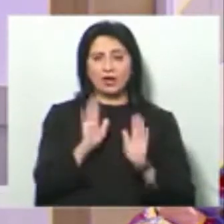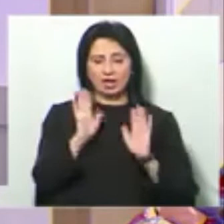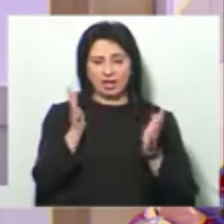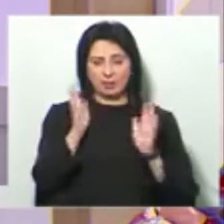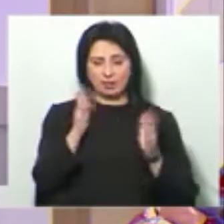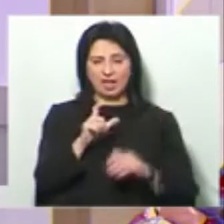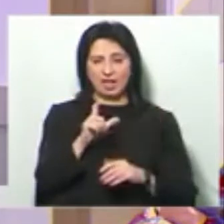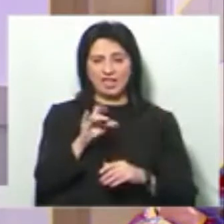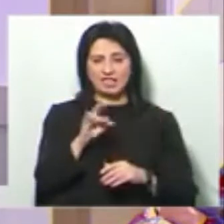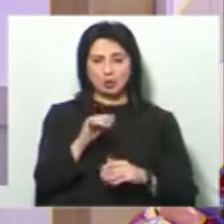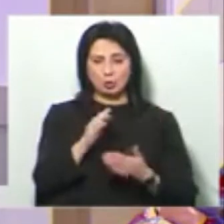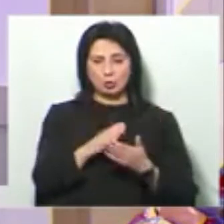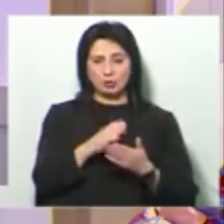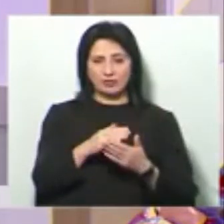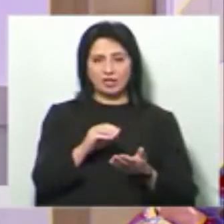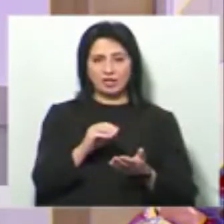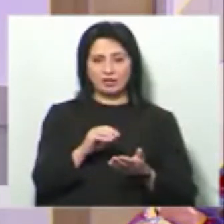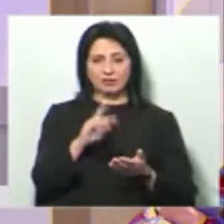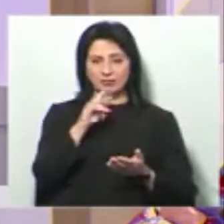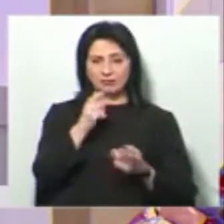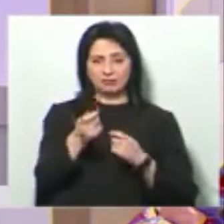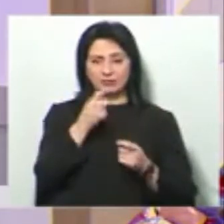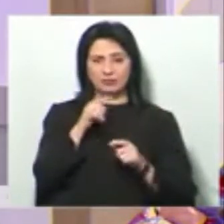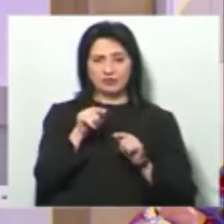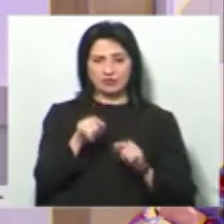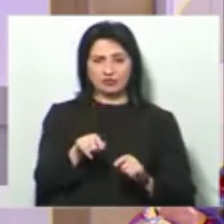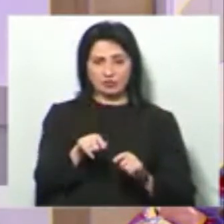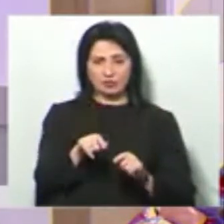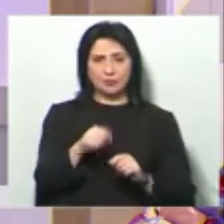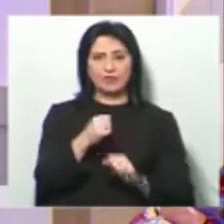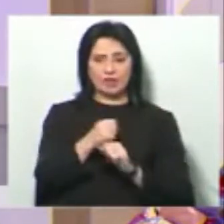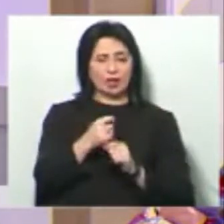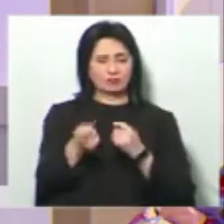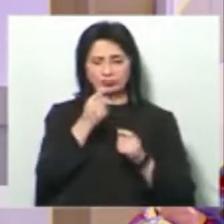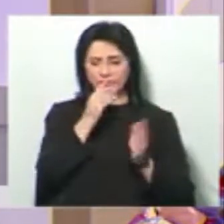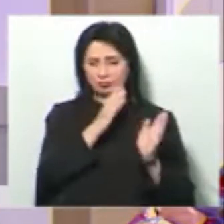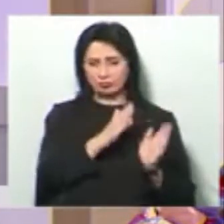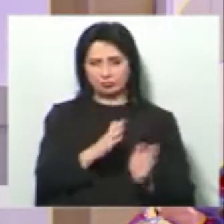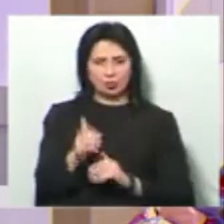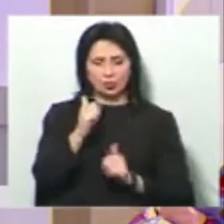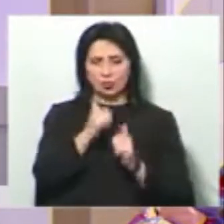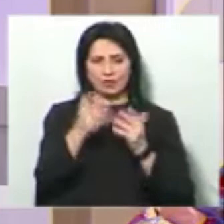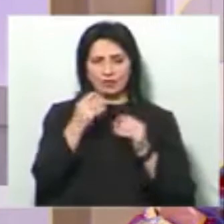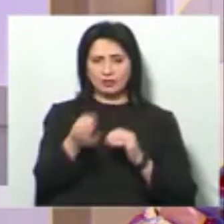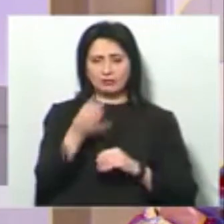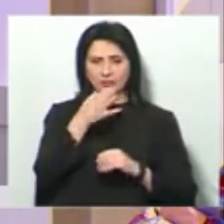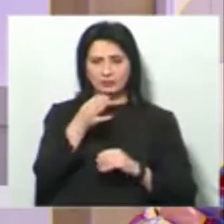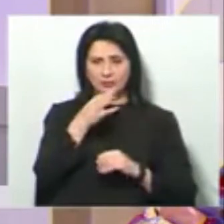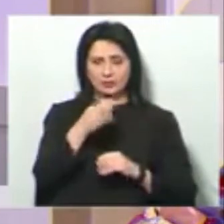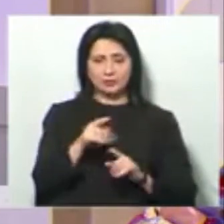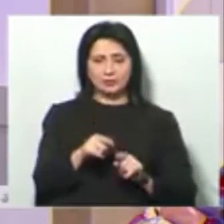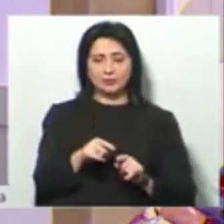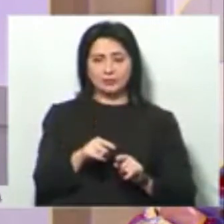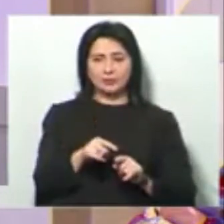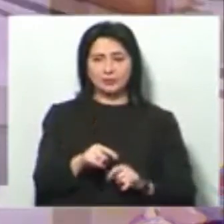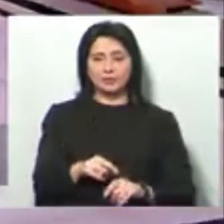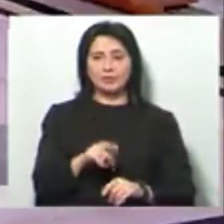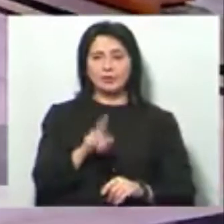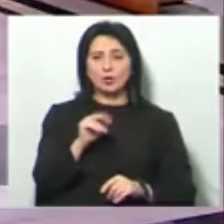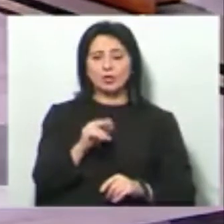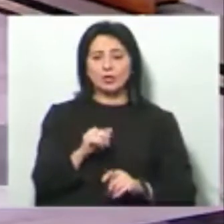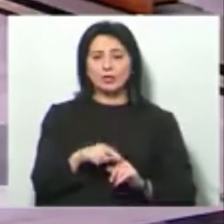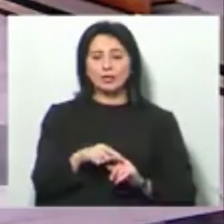mac, ce danișnuleba, rats mac imas vizvaketeb qualapes qovdgiurat sam tabletebs, khodam